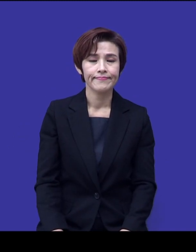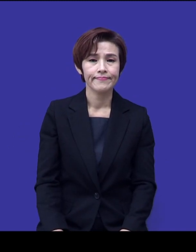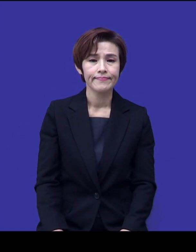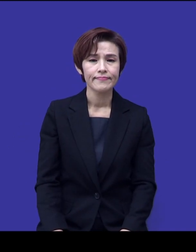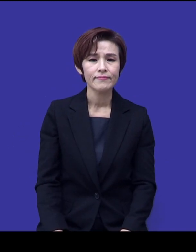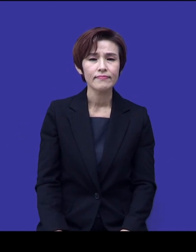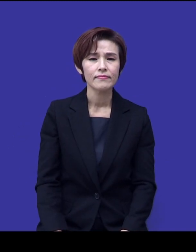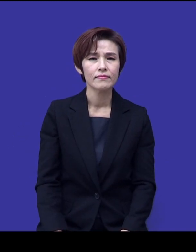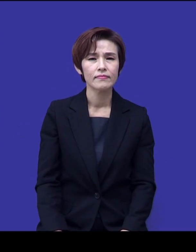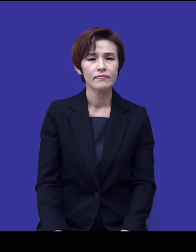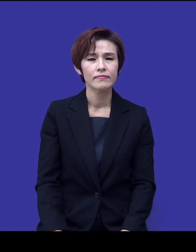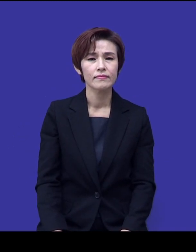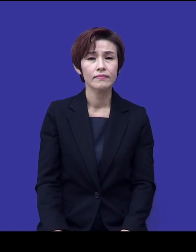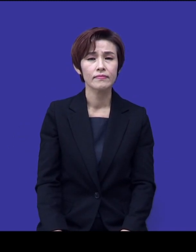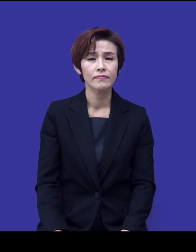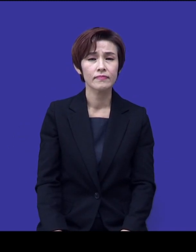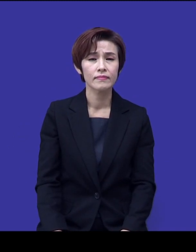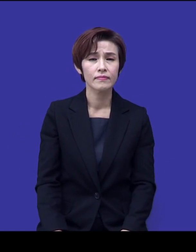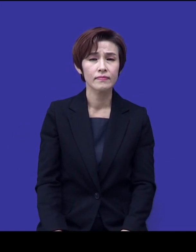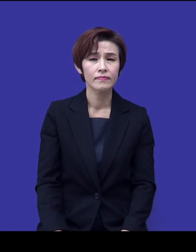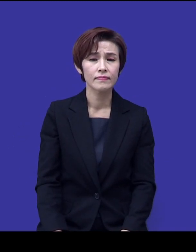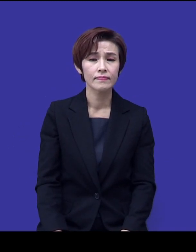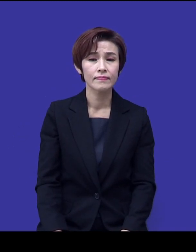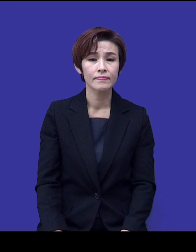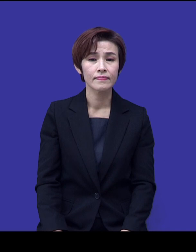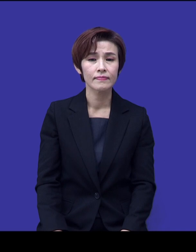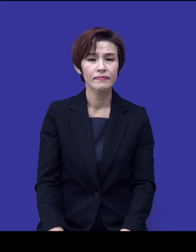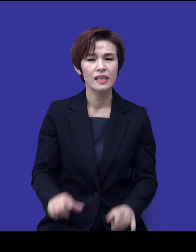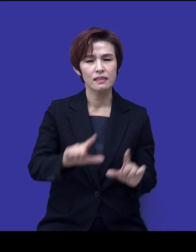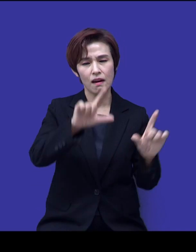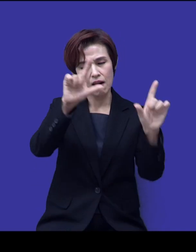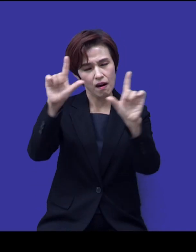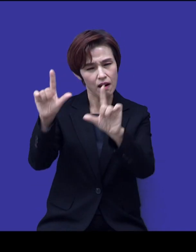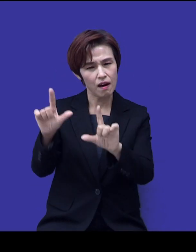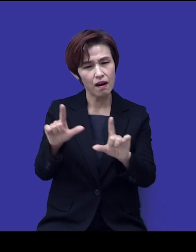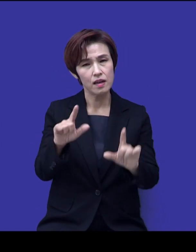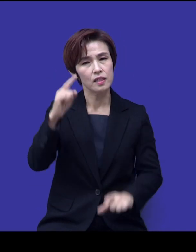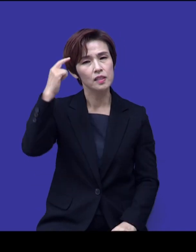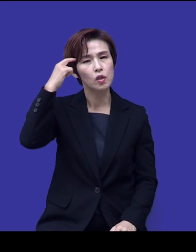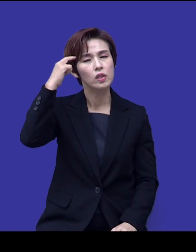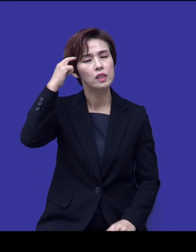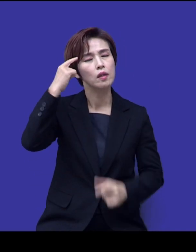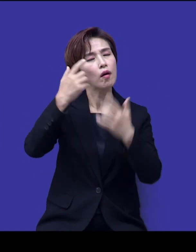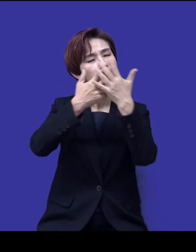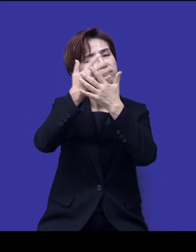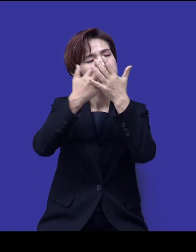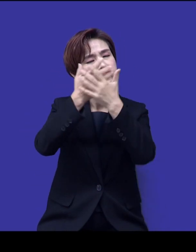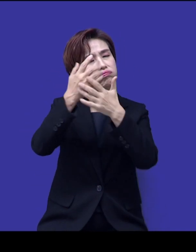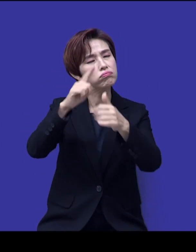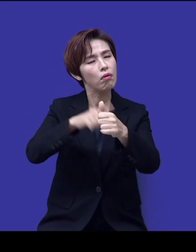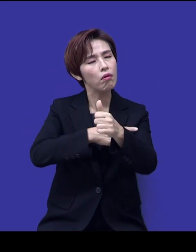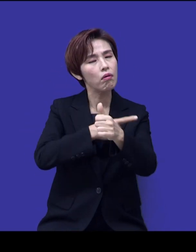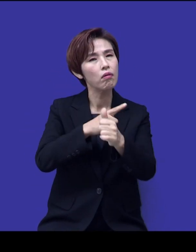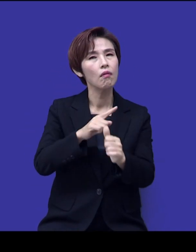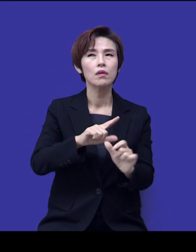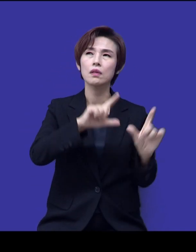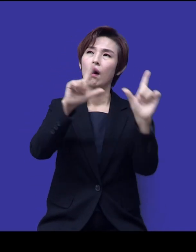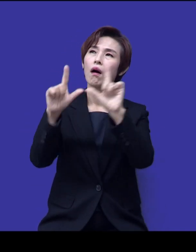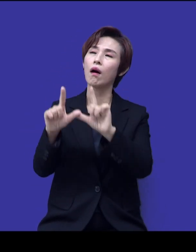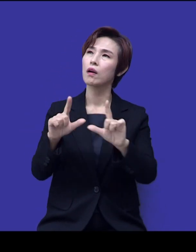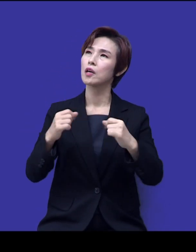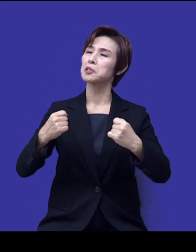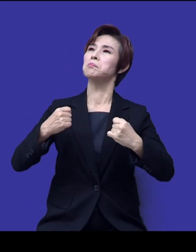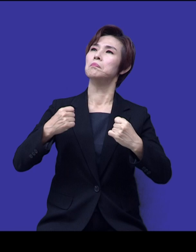그때 정신도 혼미하게 해놓으셨잖아요. 그래서 사는 게 힘이 됐어요. 예. 만약에 제가 정신 또렷해서 내가 지금 어떤